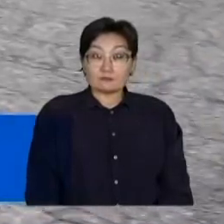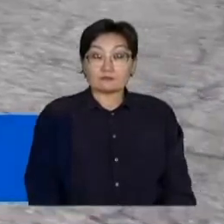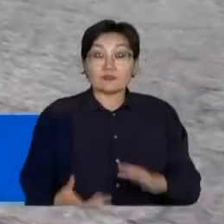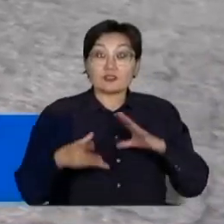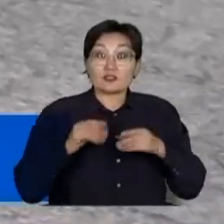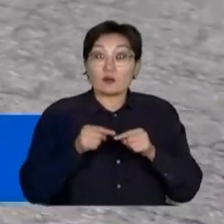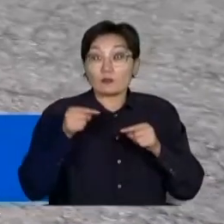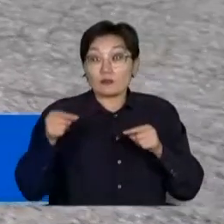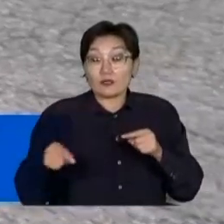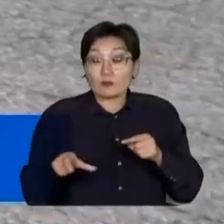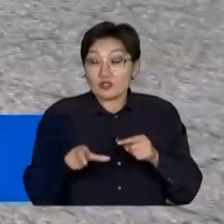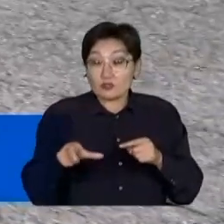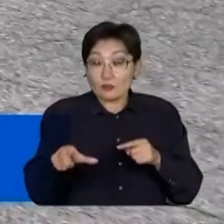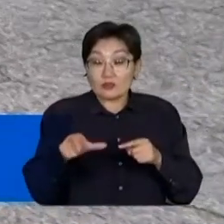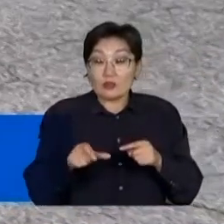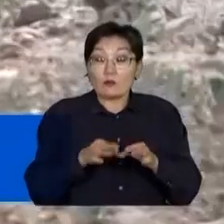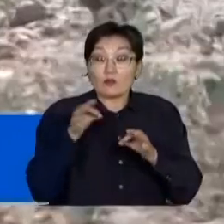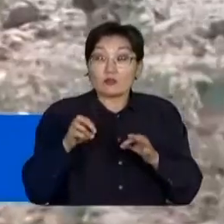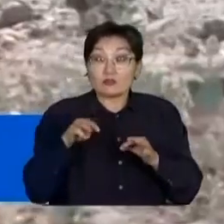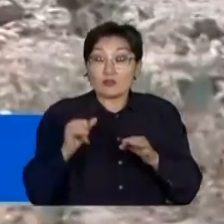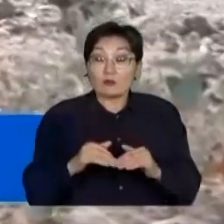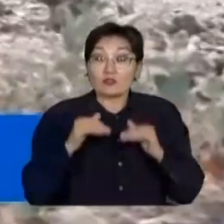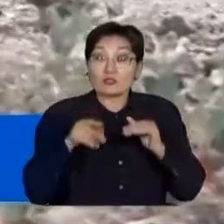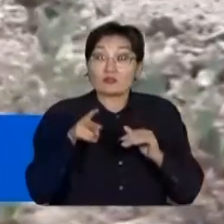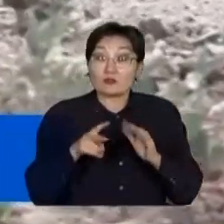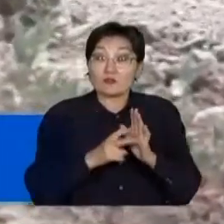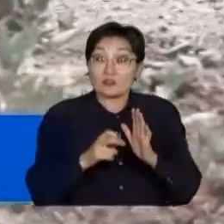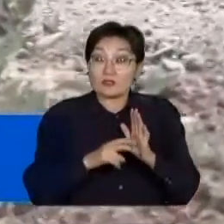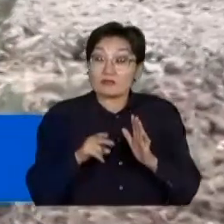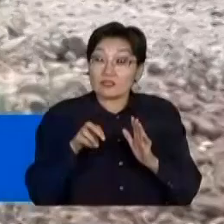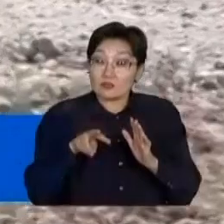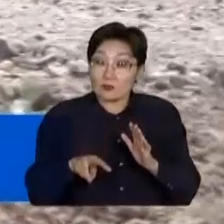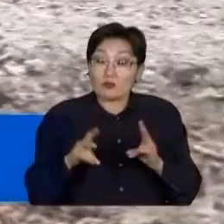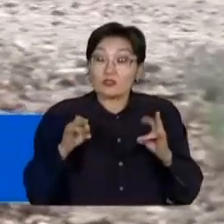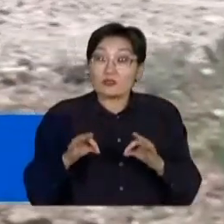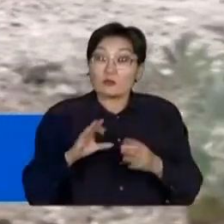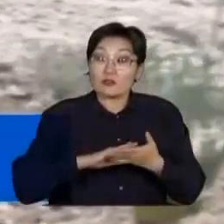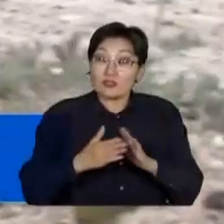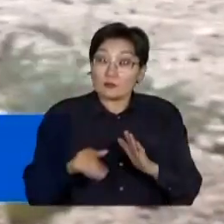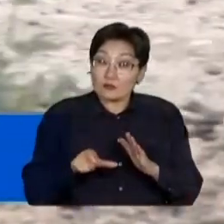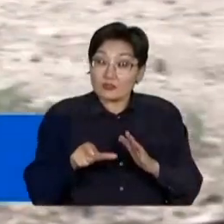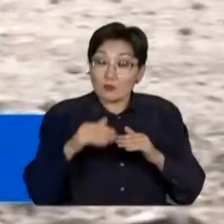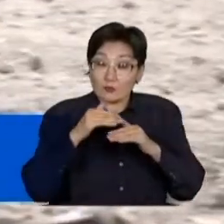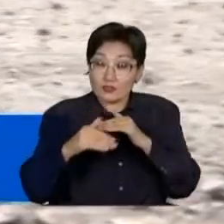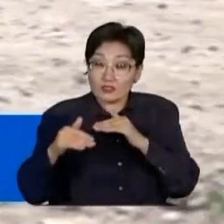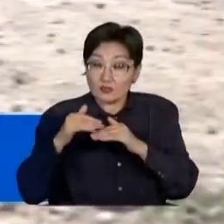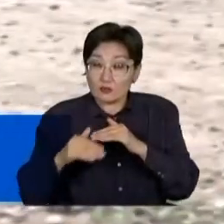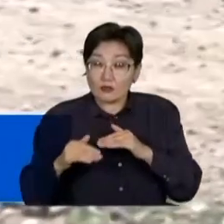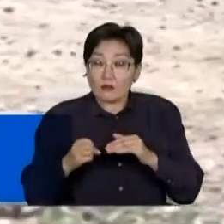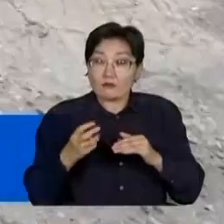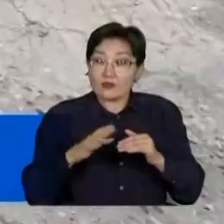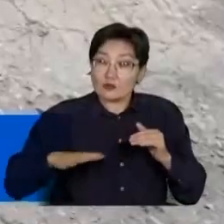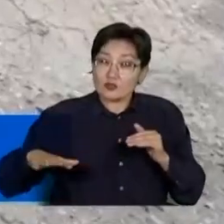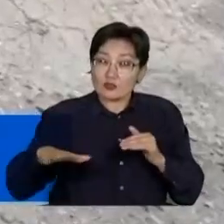Общая протяженность автомобильных дорог в области Улатау превышает 2700 километров. Однако состояние дорожного полотна на некоторых